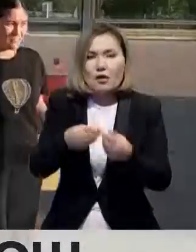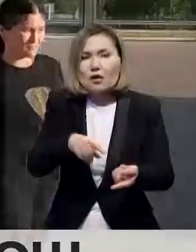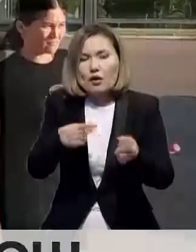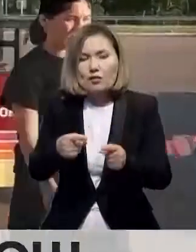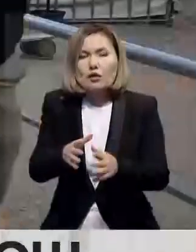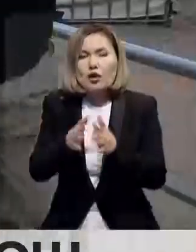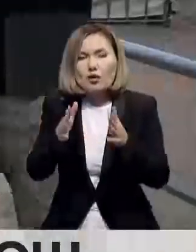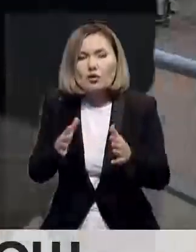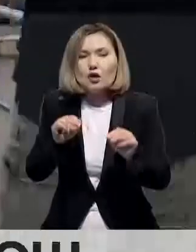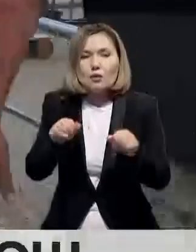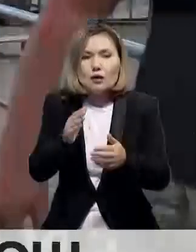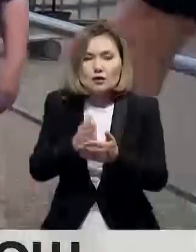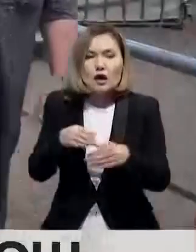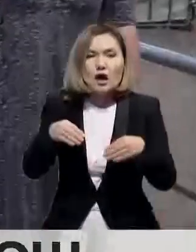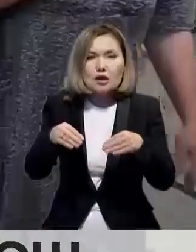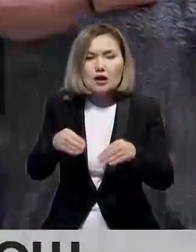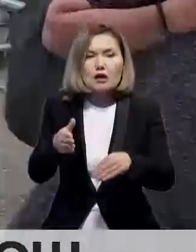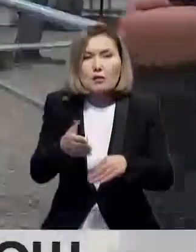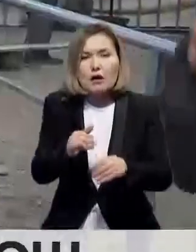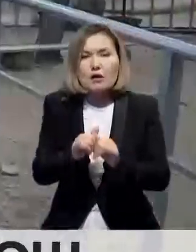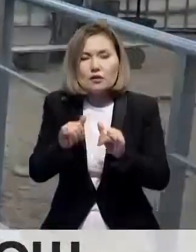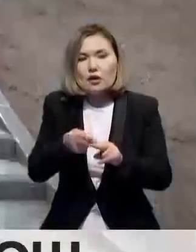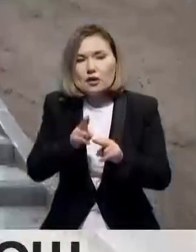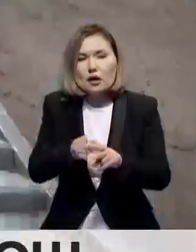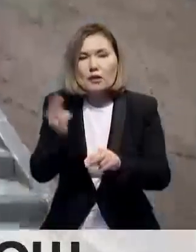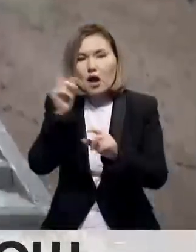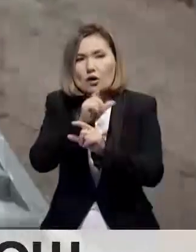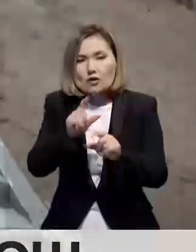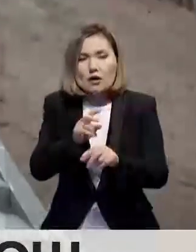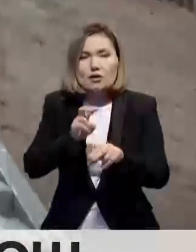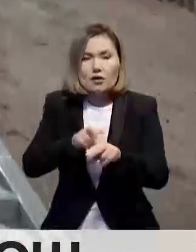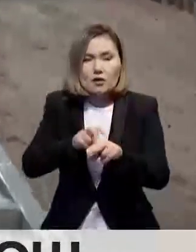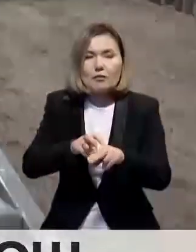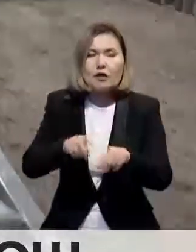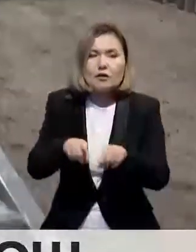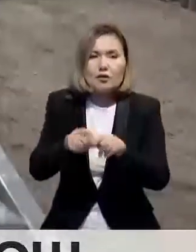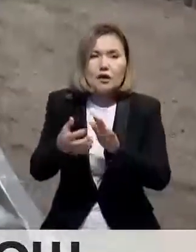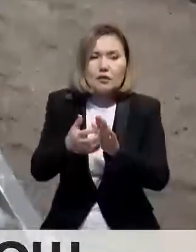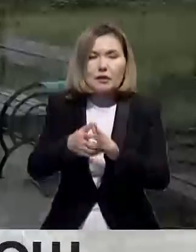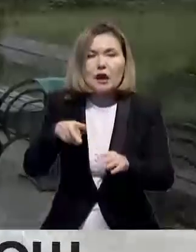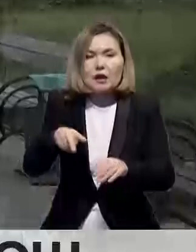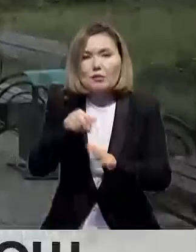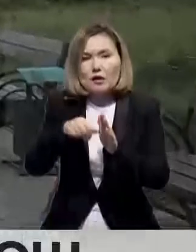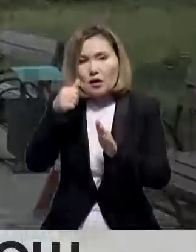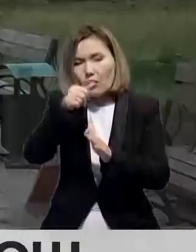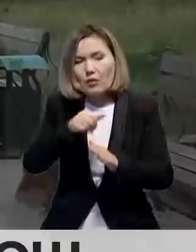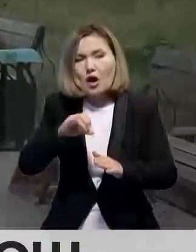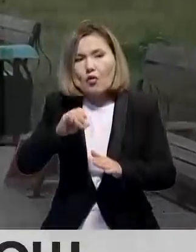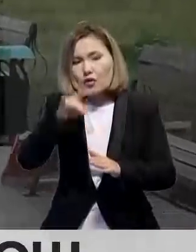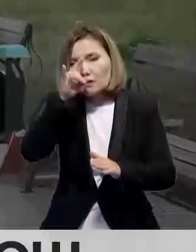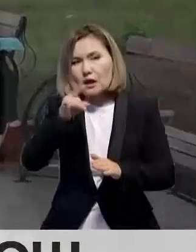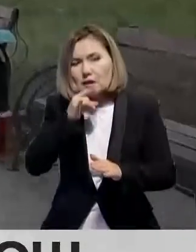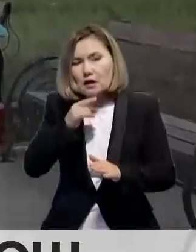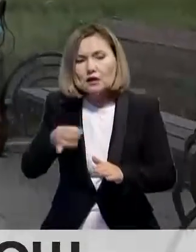Балық, мал, егін шаруашылығын дамытуға, білім, денсаулық сақтау саласына да маман тапшы дейді. 2016 жылдан бері оңтүстік жұртын